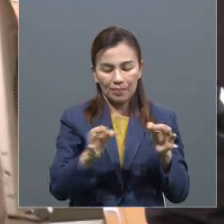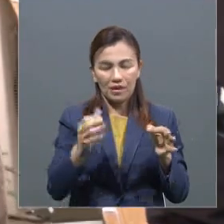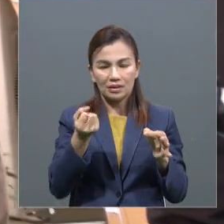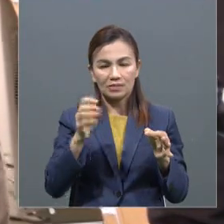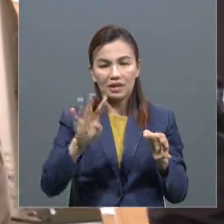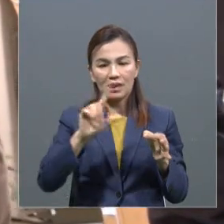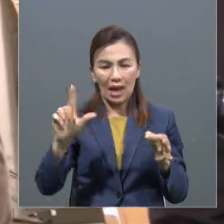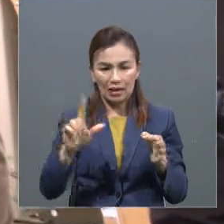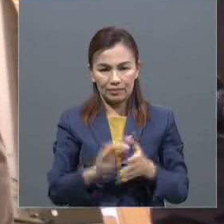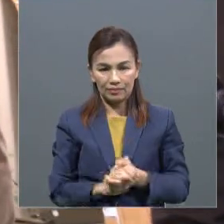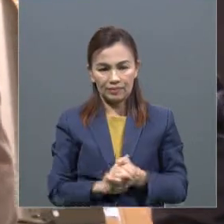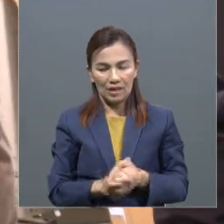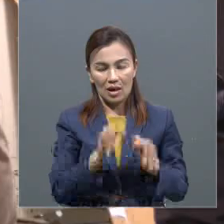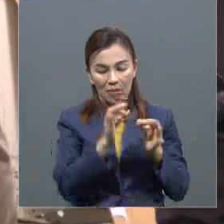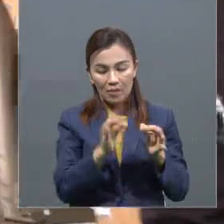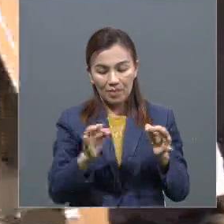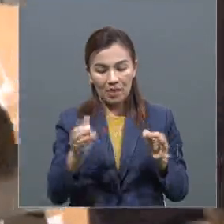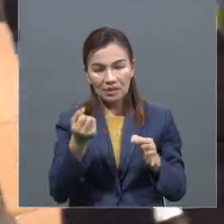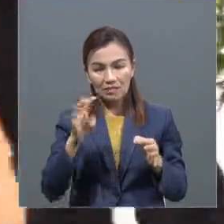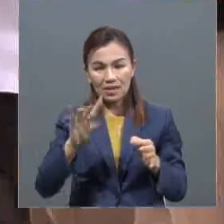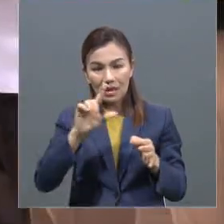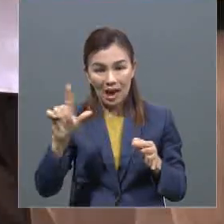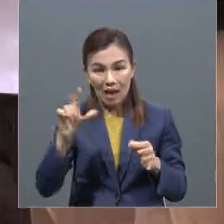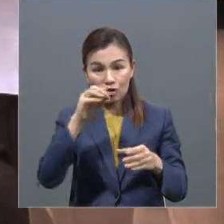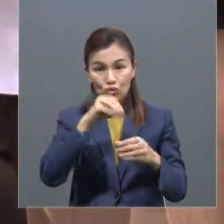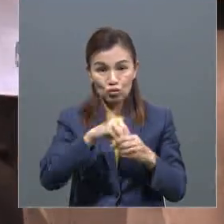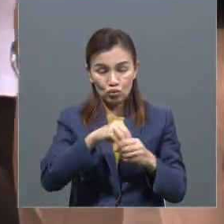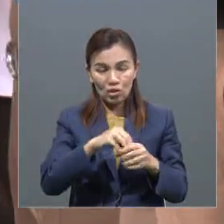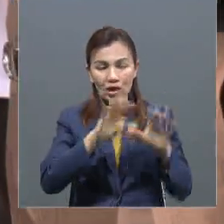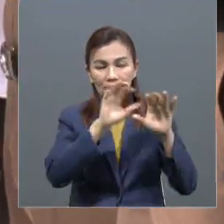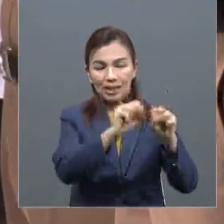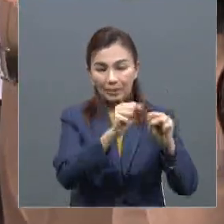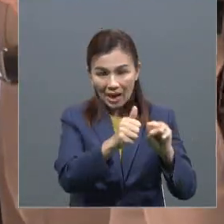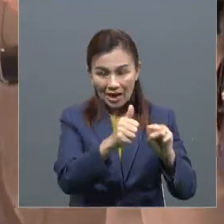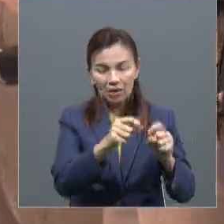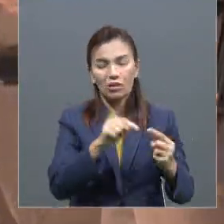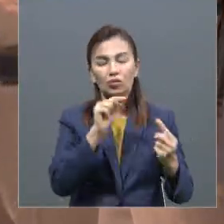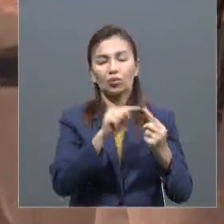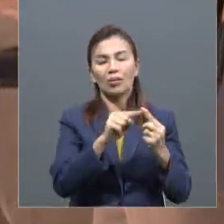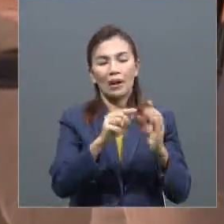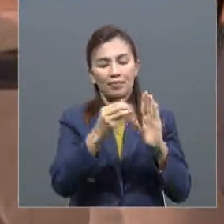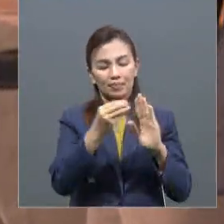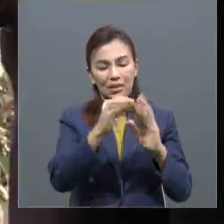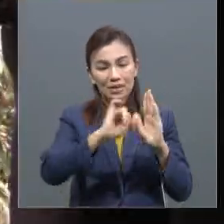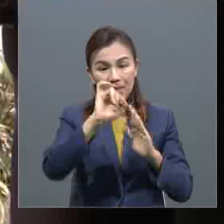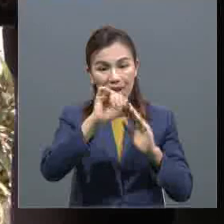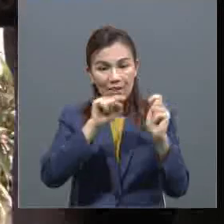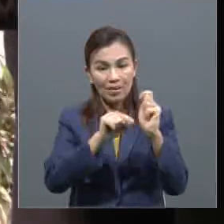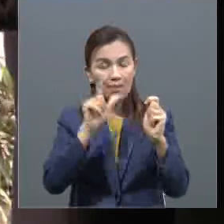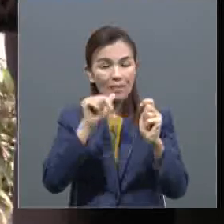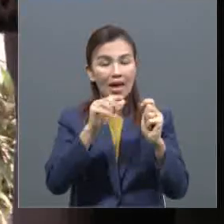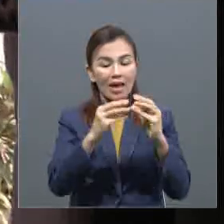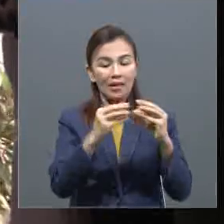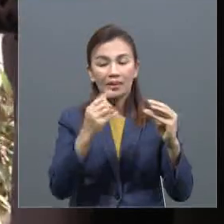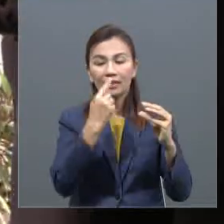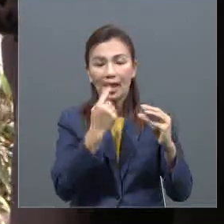นะฮะ 14ล้านเม็ดจับกุมได้ที่แม่แตงจังหวัดเชียงใหม่ก็เป็นผลมาจากนโยบายของรัฐบาลที่ให้ทุกหน่วยงานบูรณาการปราบ